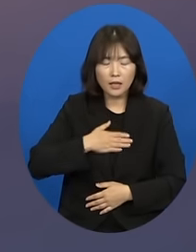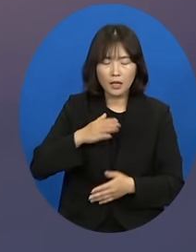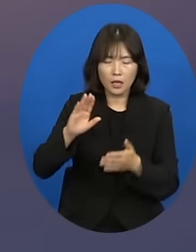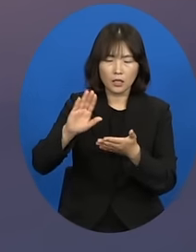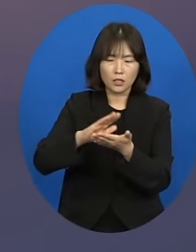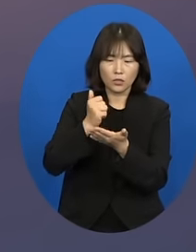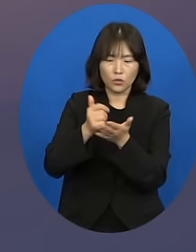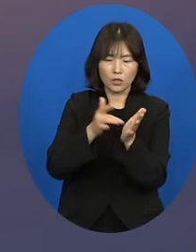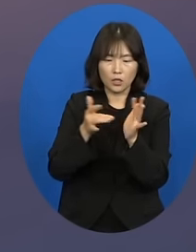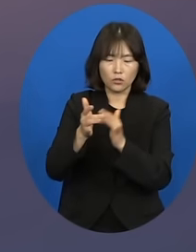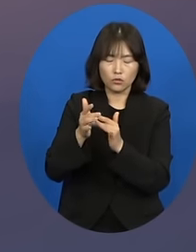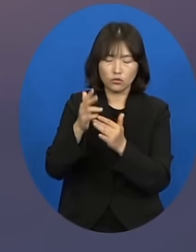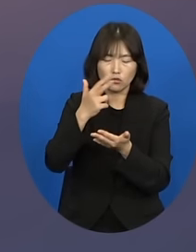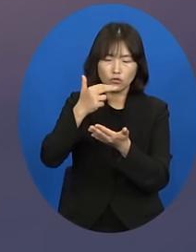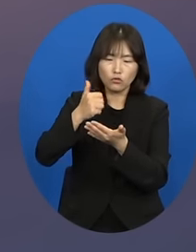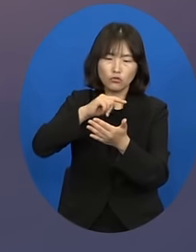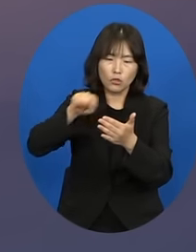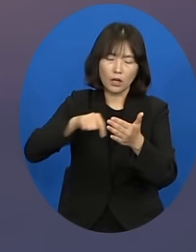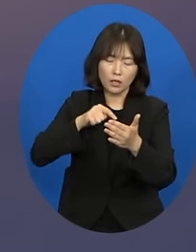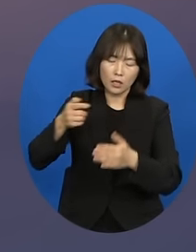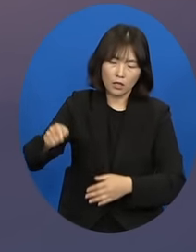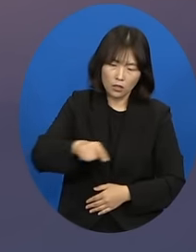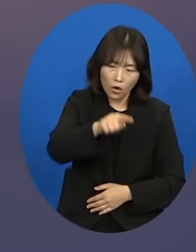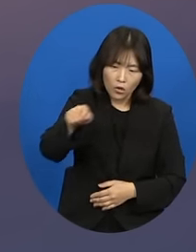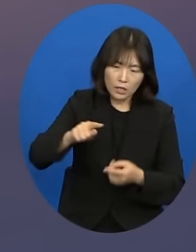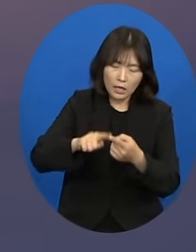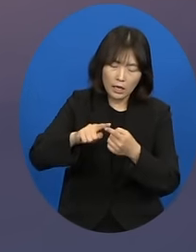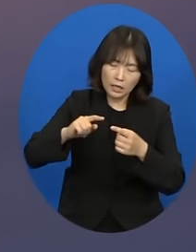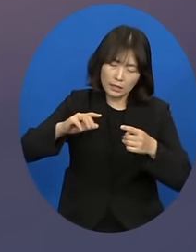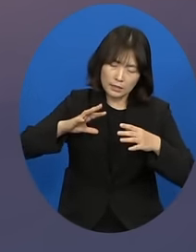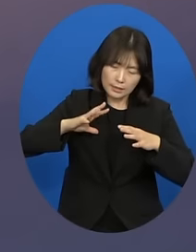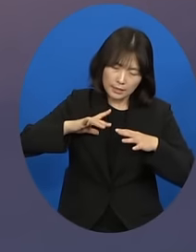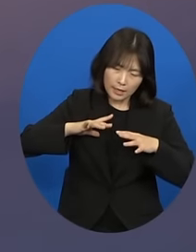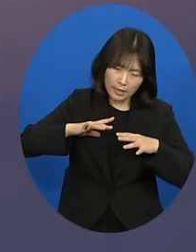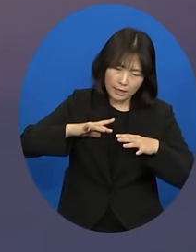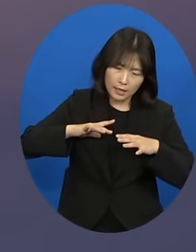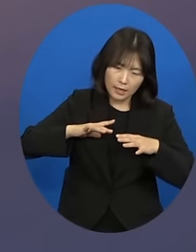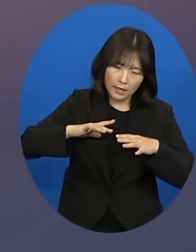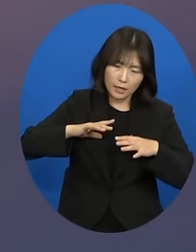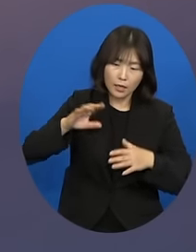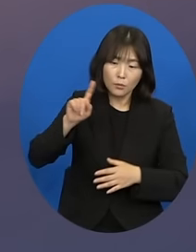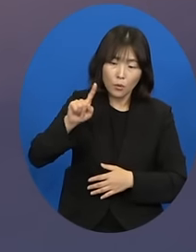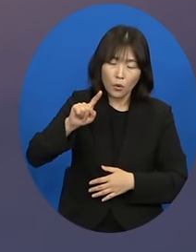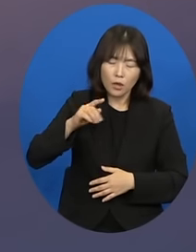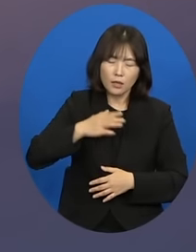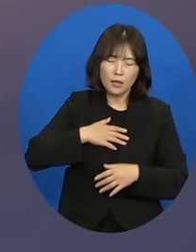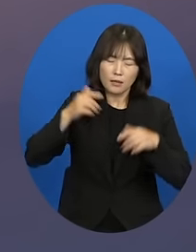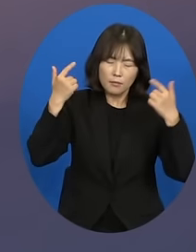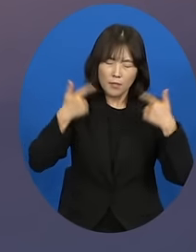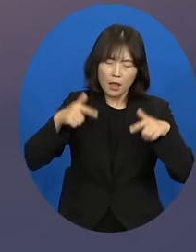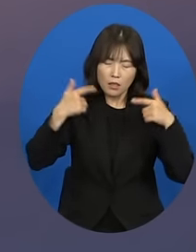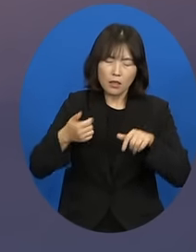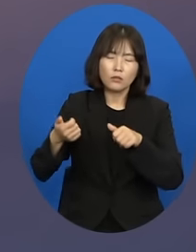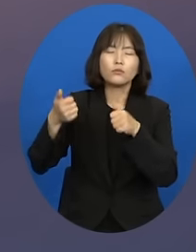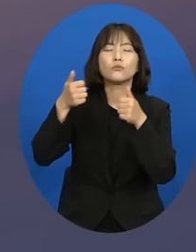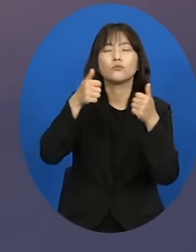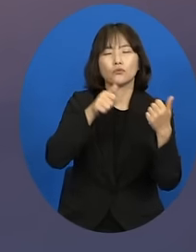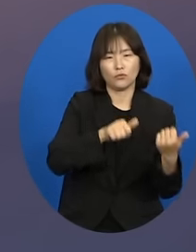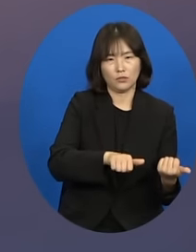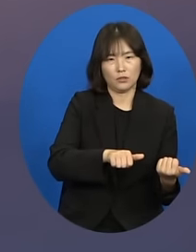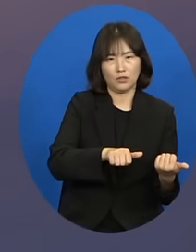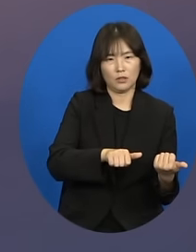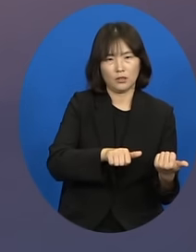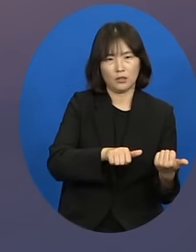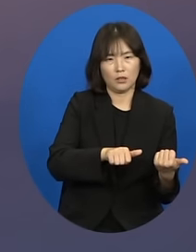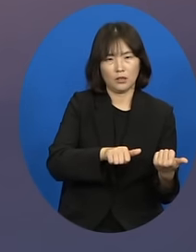주 안에서 가진 바 너희에 대한 자랑을 두고 단언하는 나는 날마다 죽노라. 나는 날마다